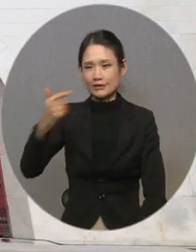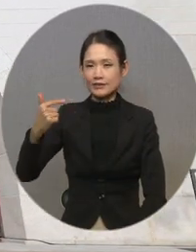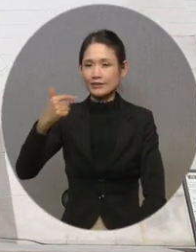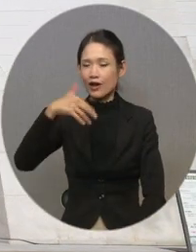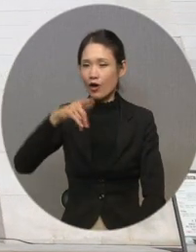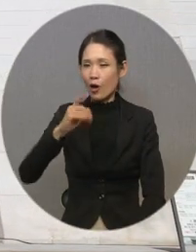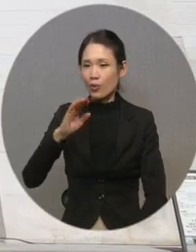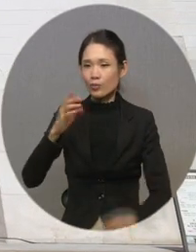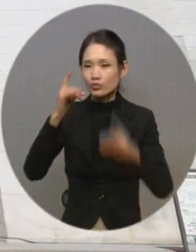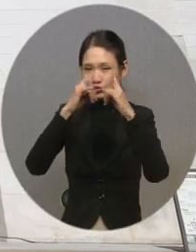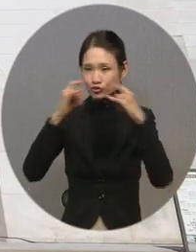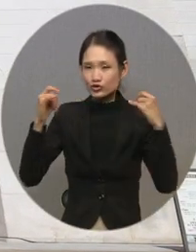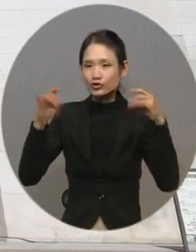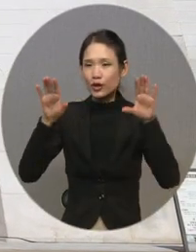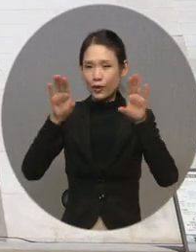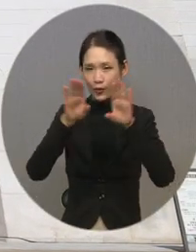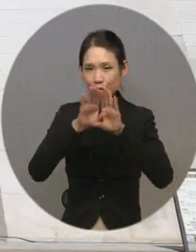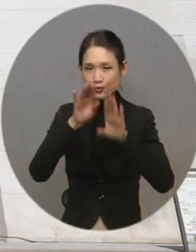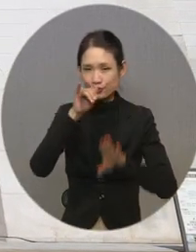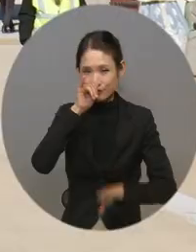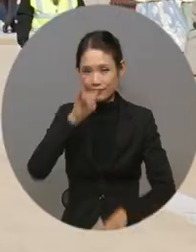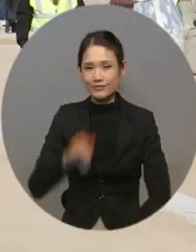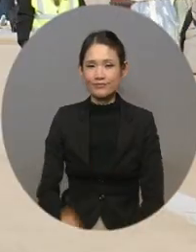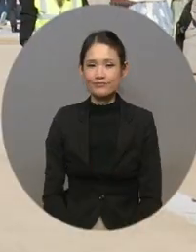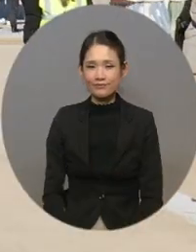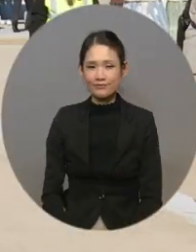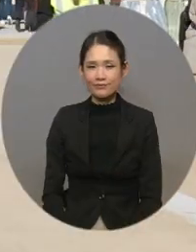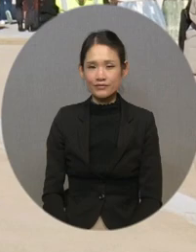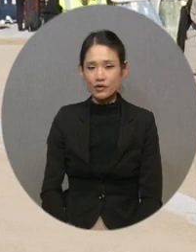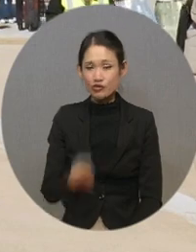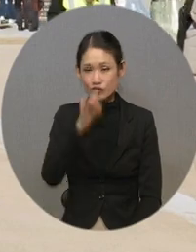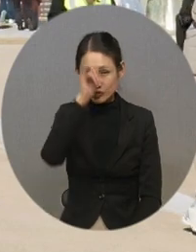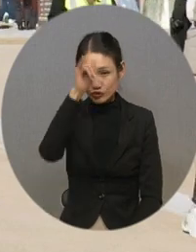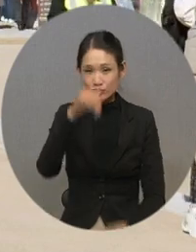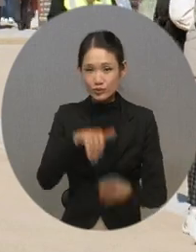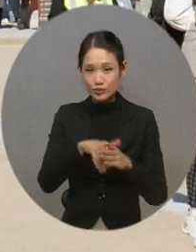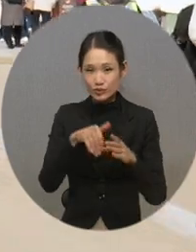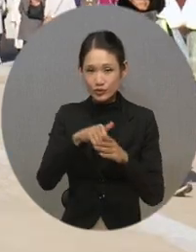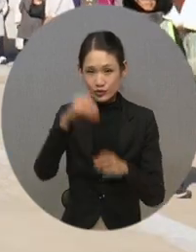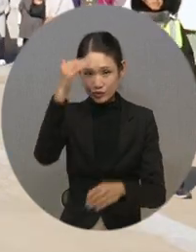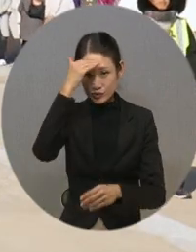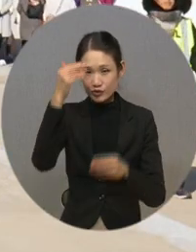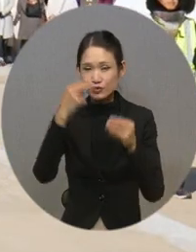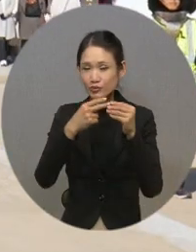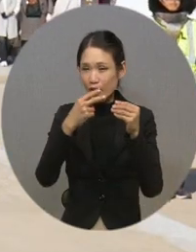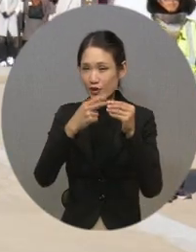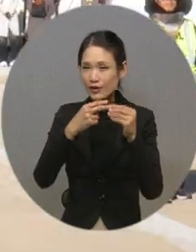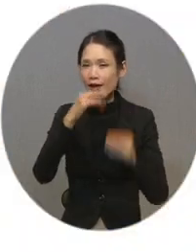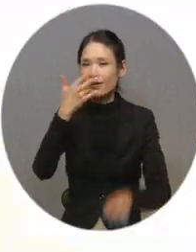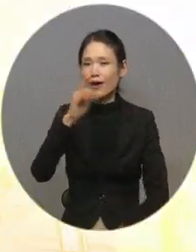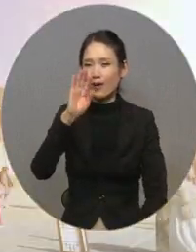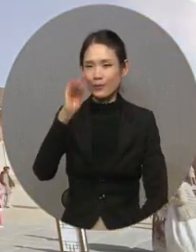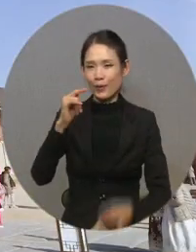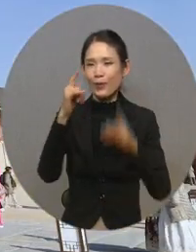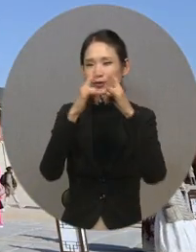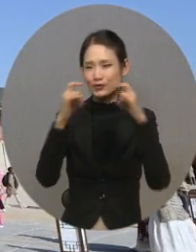경복궁의 정문 광화문입니다. 배리어프리 우수 문화유산 탐방 두 번째 경복궁입니다.